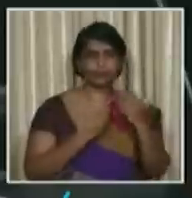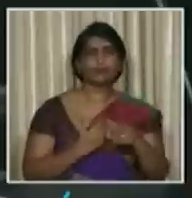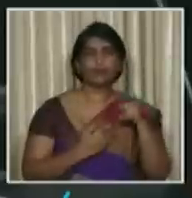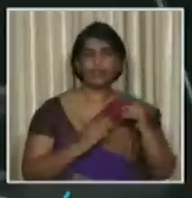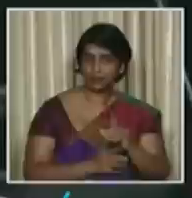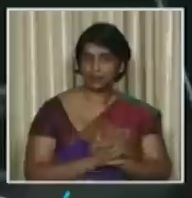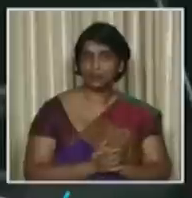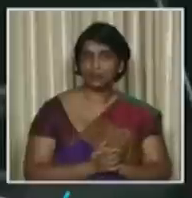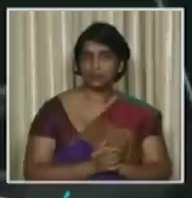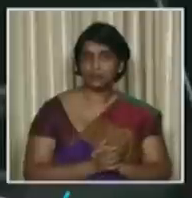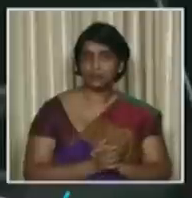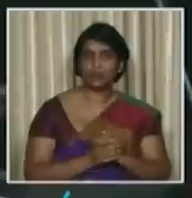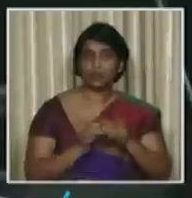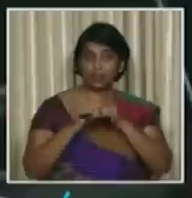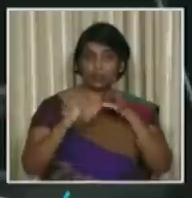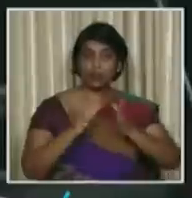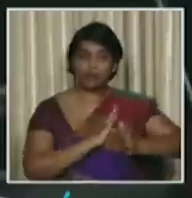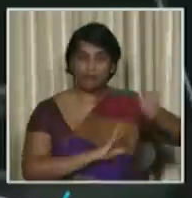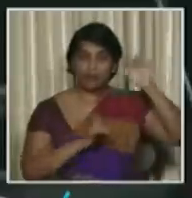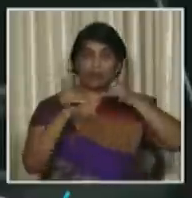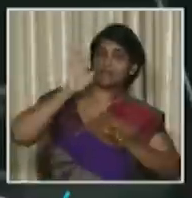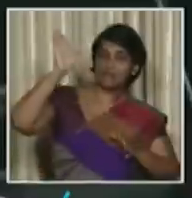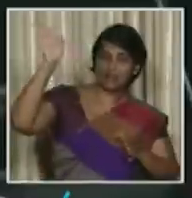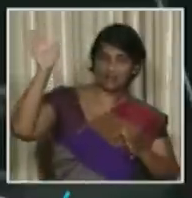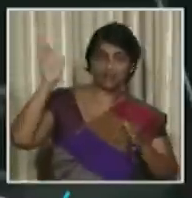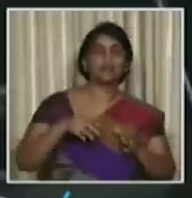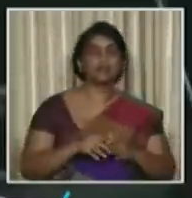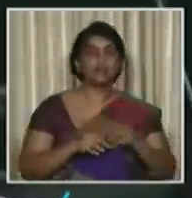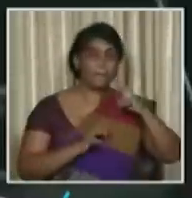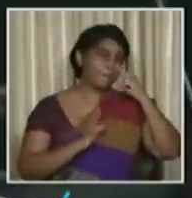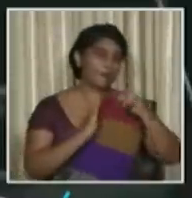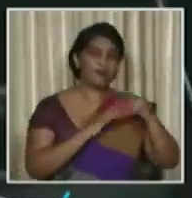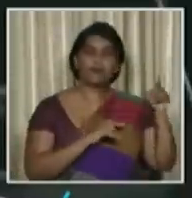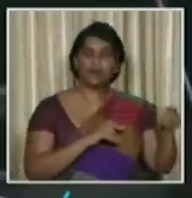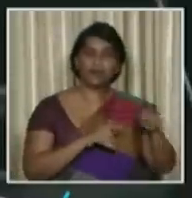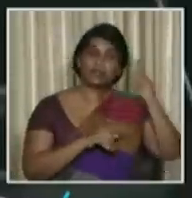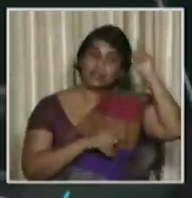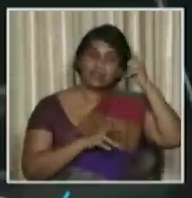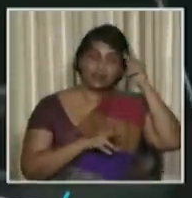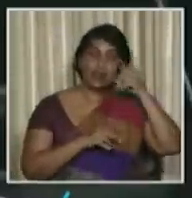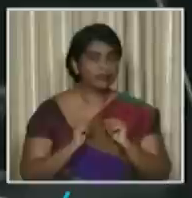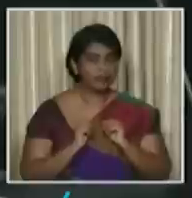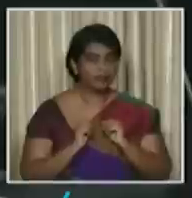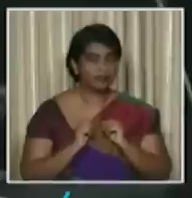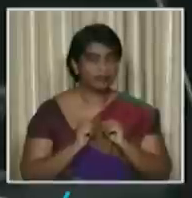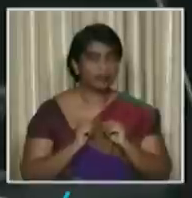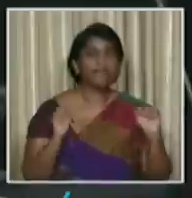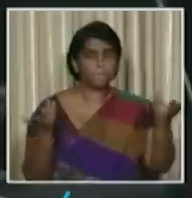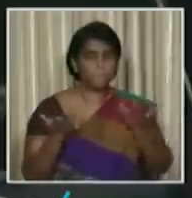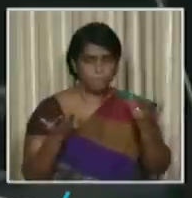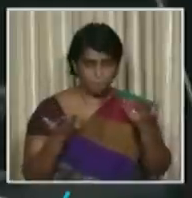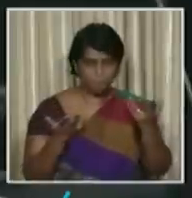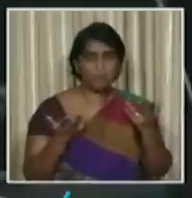ගමේ කියමනක් තියෙනවා. දුන්න දුනුගමුවේ, ඊතල කිතලගමුවේ, රාළ මීගමුවේ, මුවෙක් ඇනුවයි සබරගමුවේ කියලා. වැඩේ